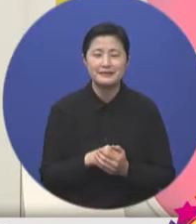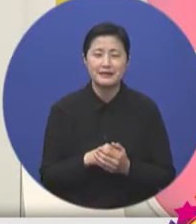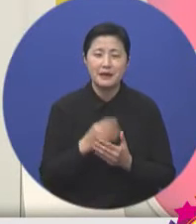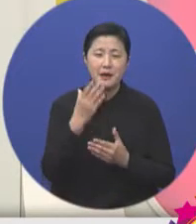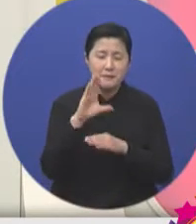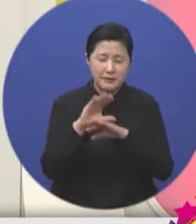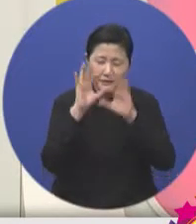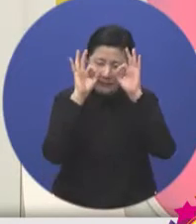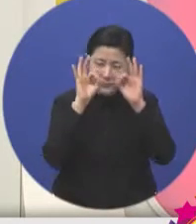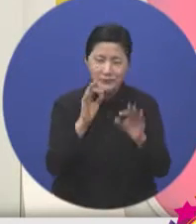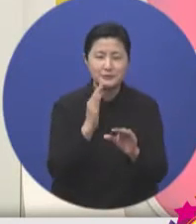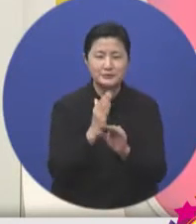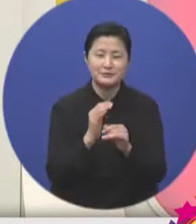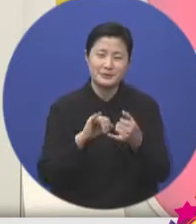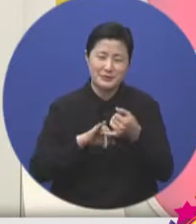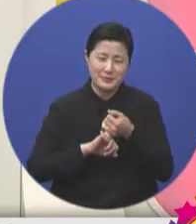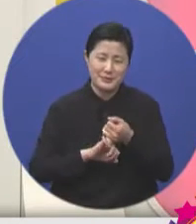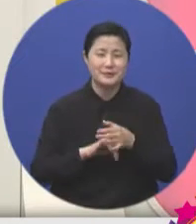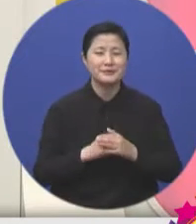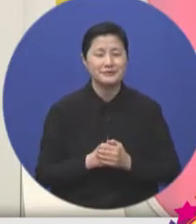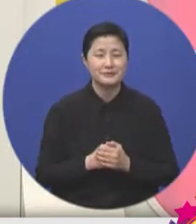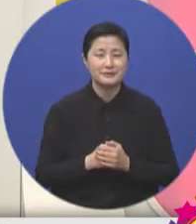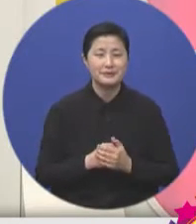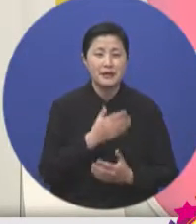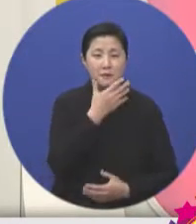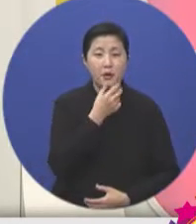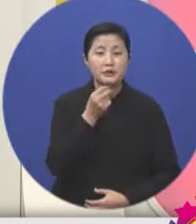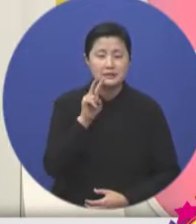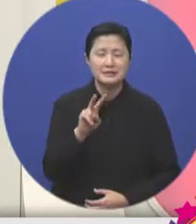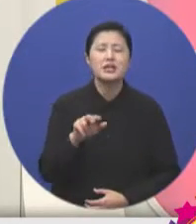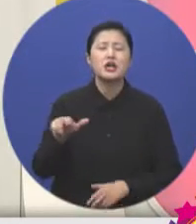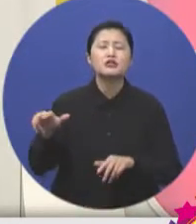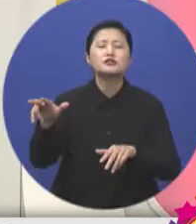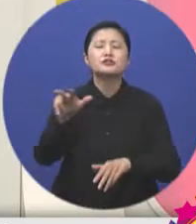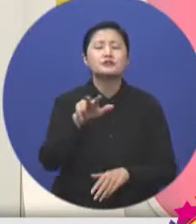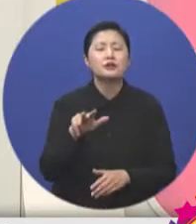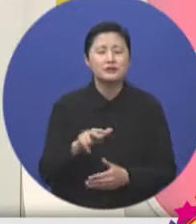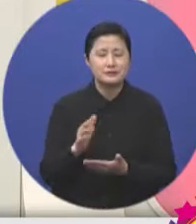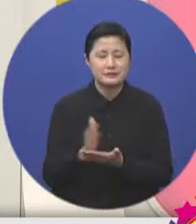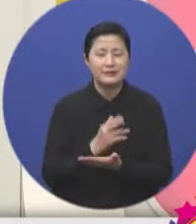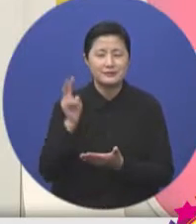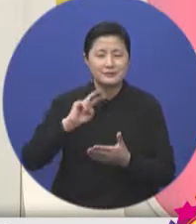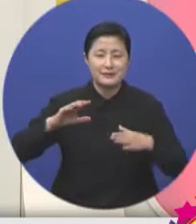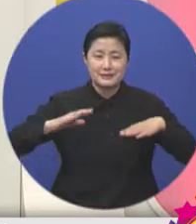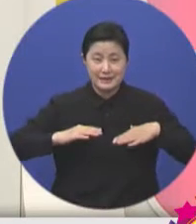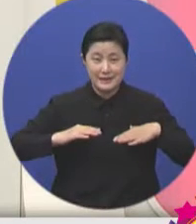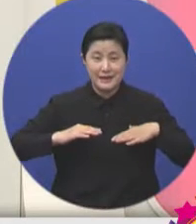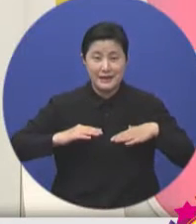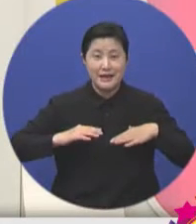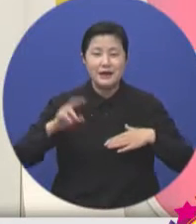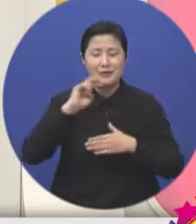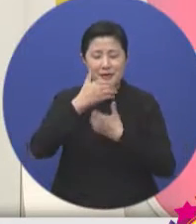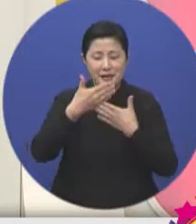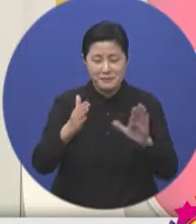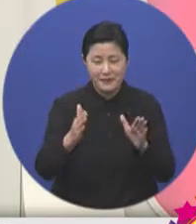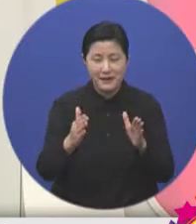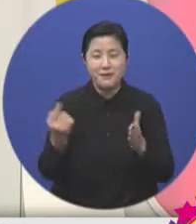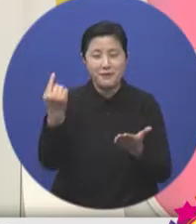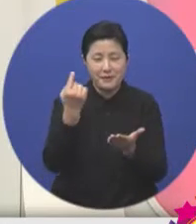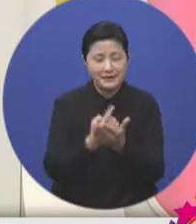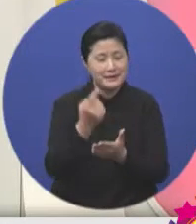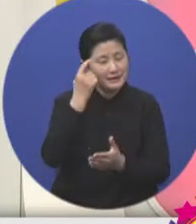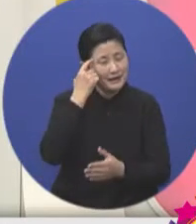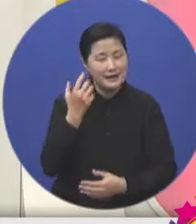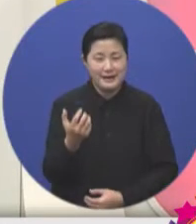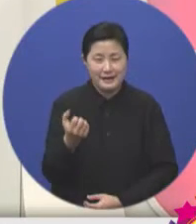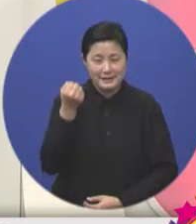보고 있어요. 꼭 보고 계세요? 복지TV? 네. 전국나는 노래자랑 노래방에 왔다 생각하시고 편안하게 그렇지.